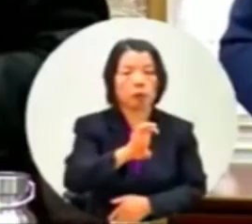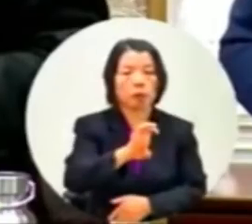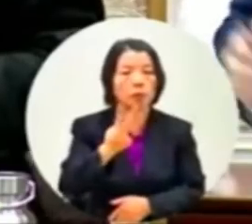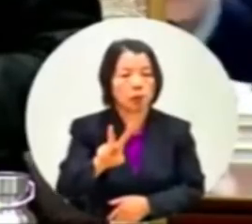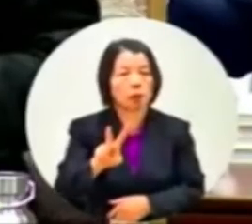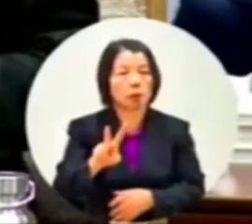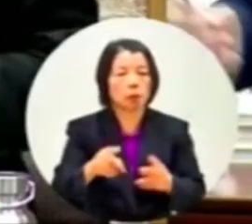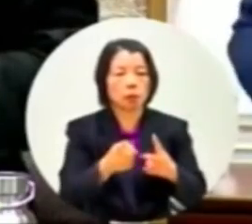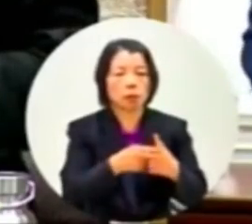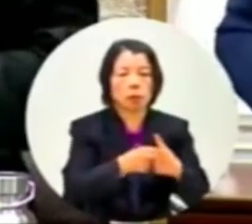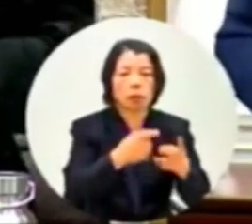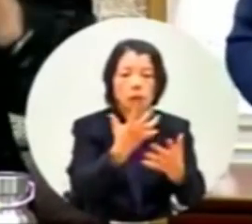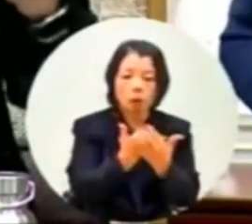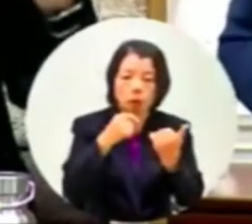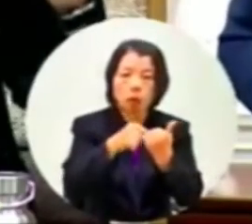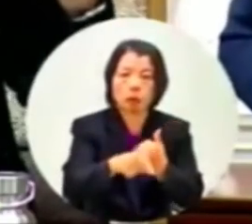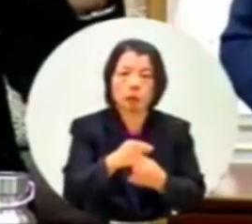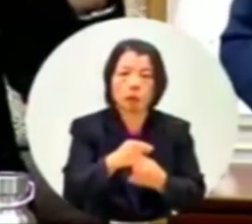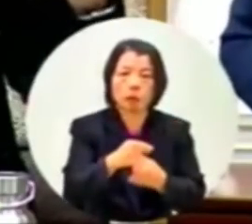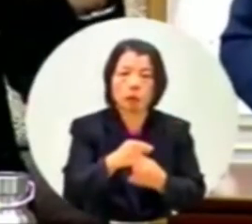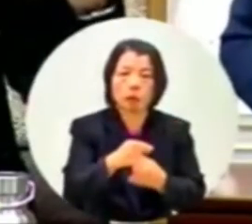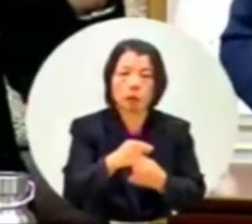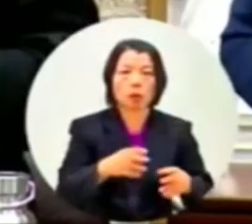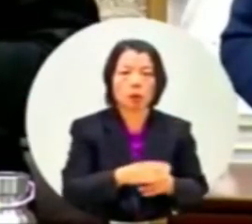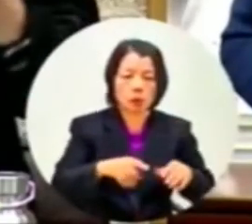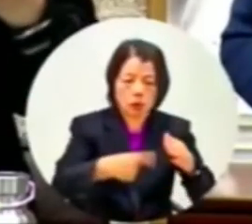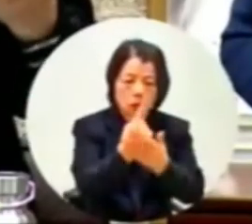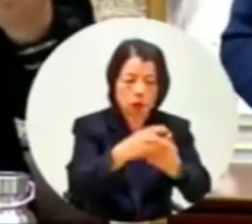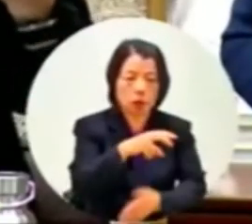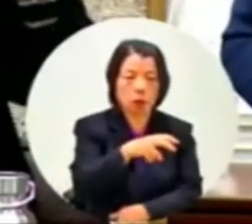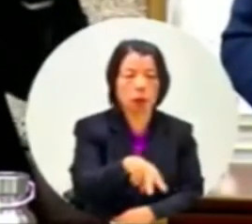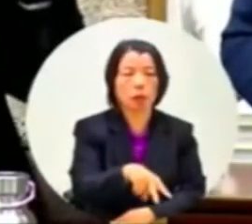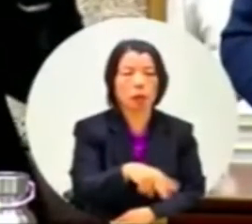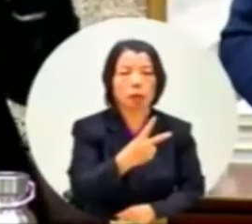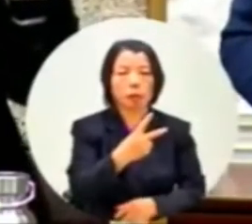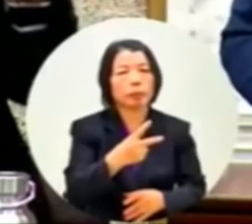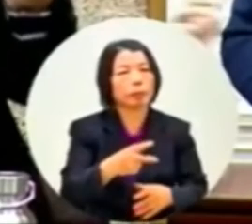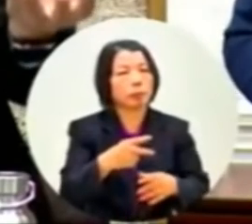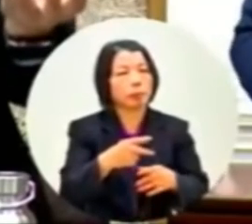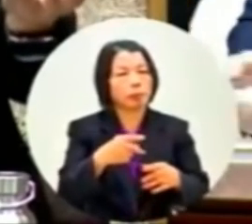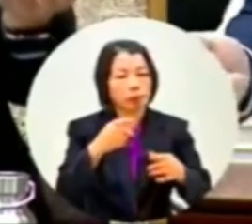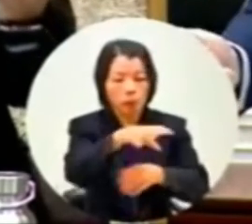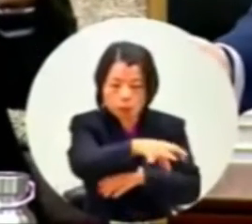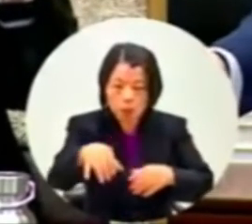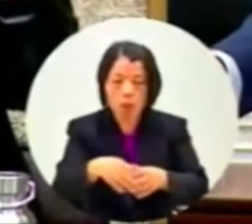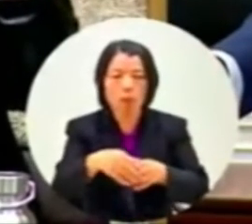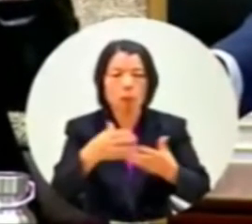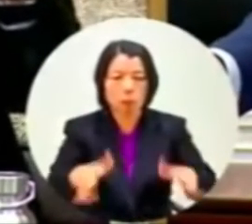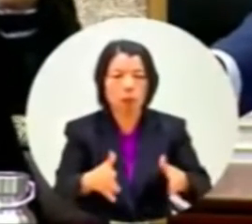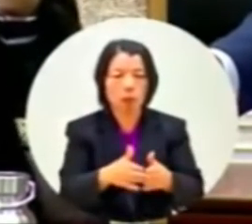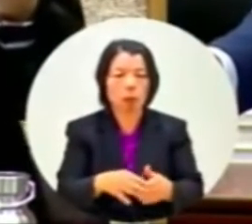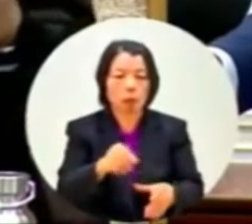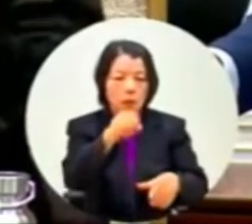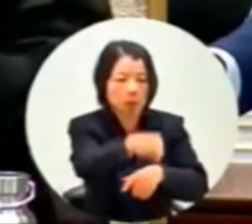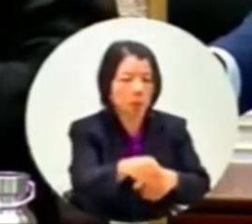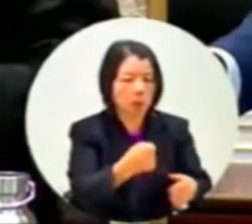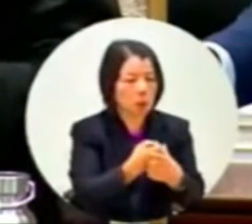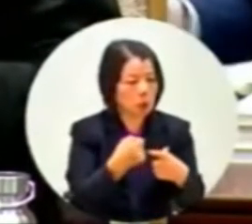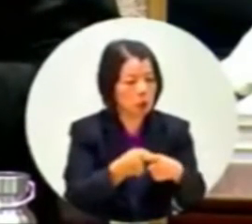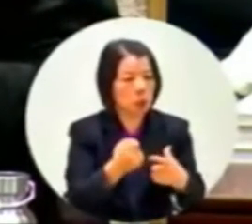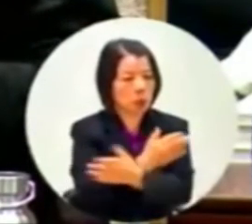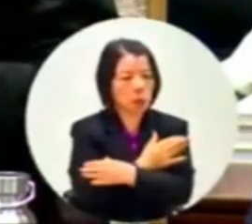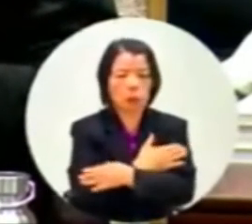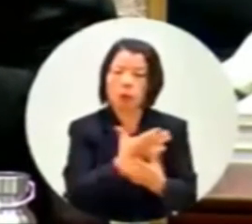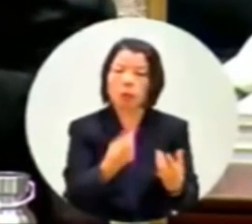小学， 所以目前不能设的， 我有211所已经设了，其他的是他没有幼儿园，或者是他没有迫切的需要